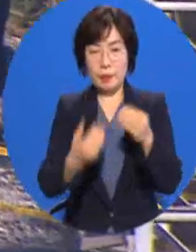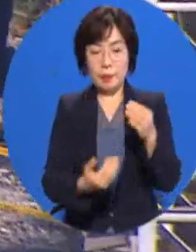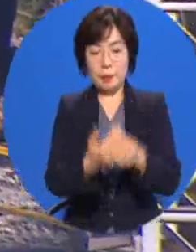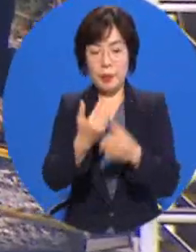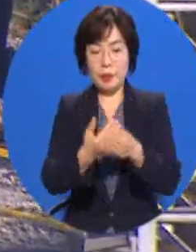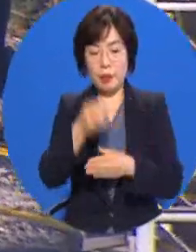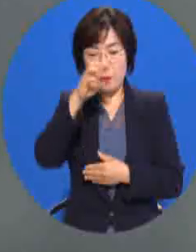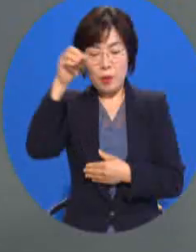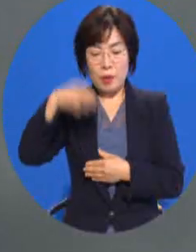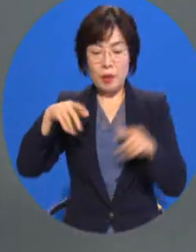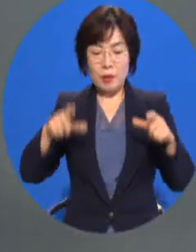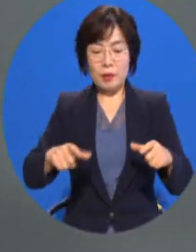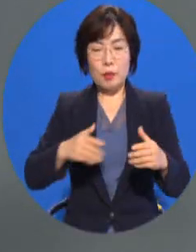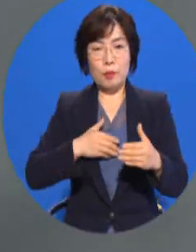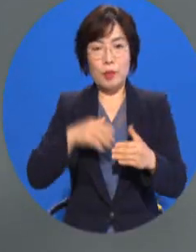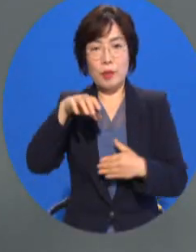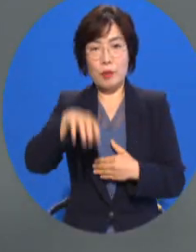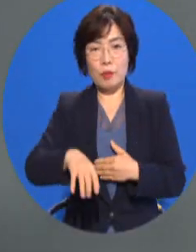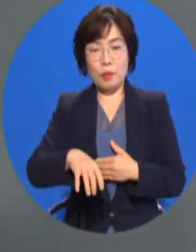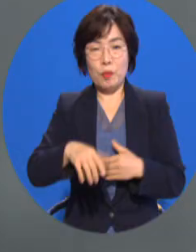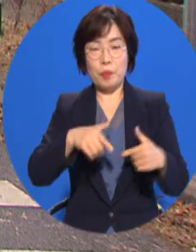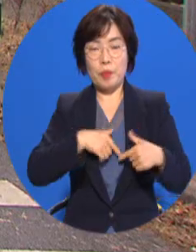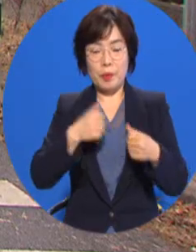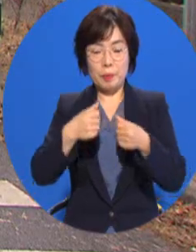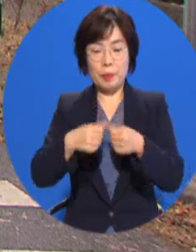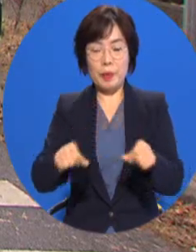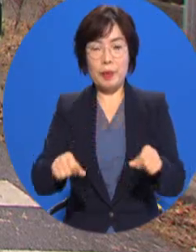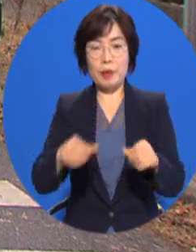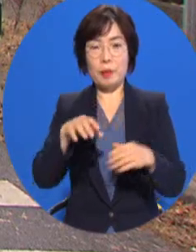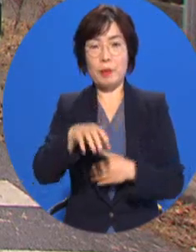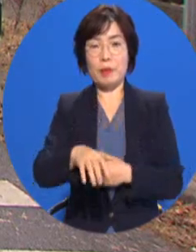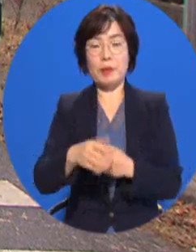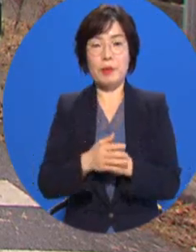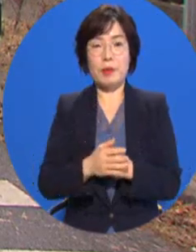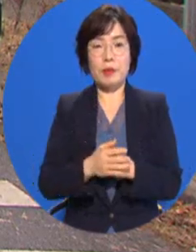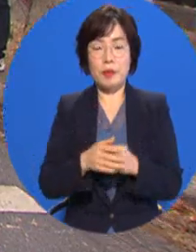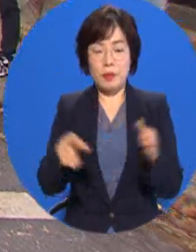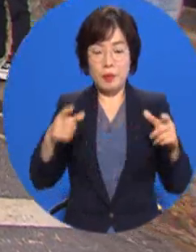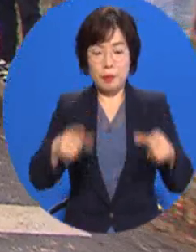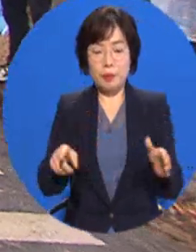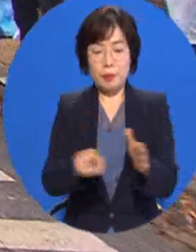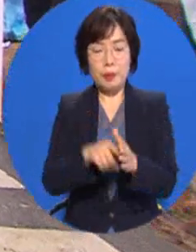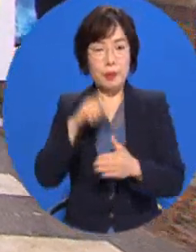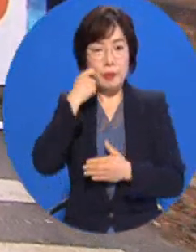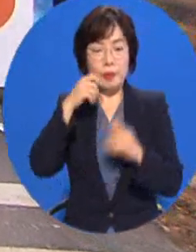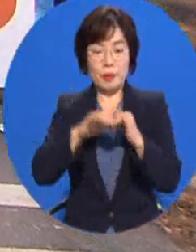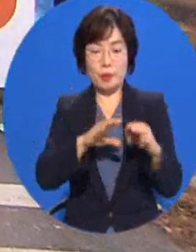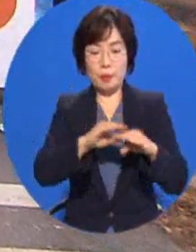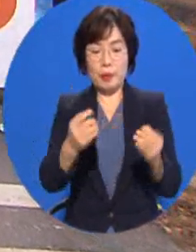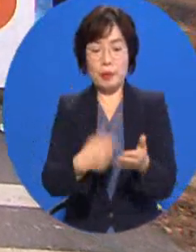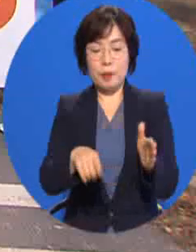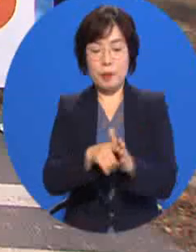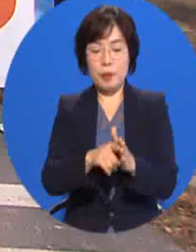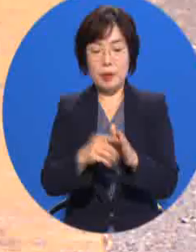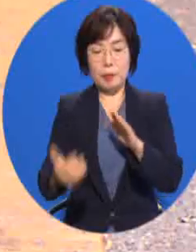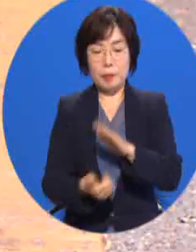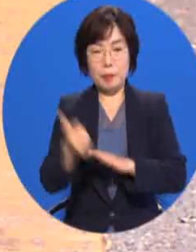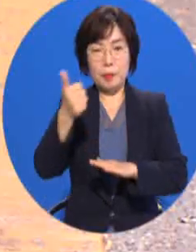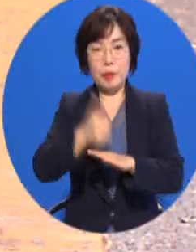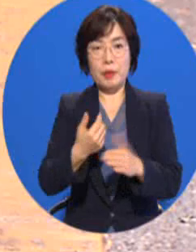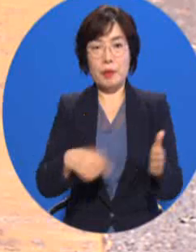광양만큼 화약고란 불명예를 안고 있는 광양제철소. 지역 내 불신을 해소하기 위해 제시된 대책이 실효성을 거두기